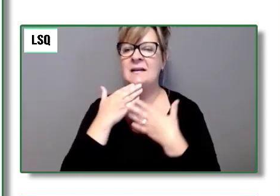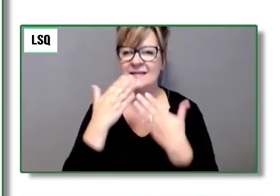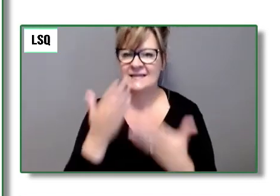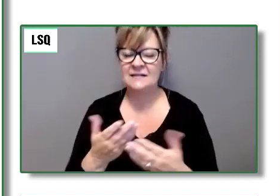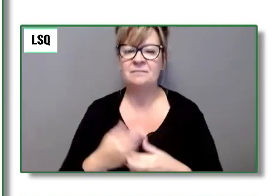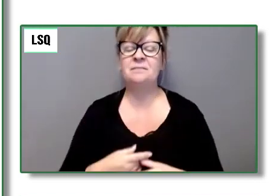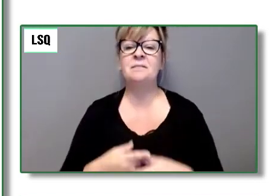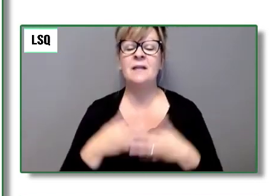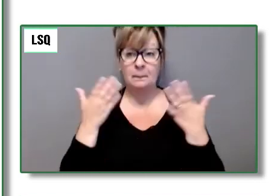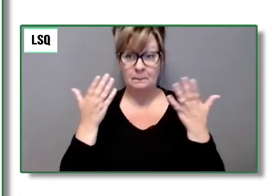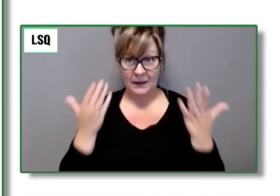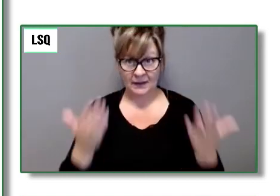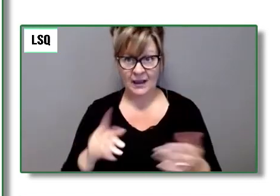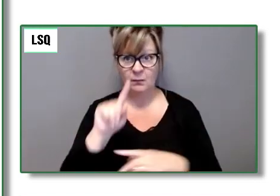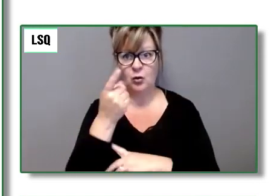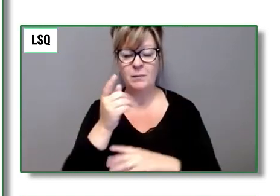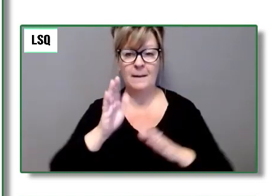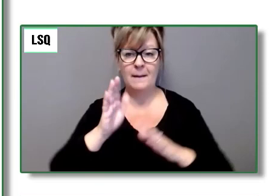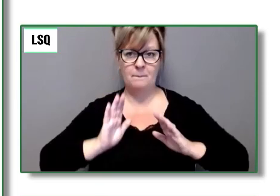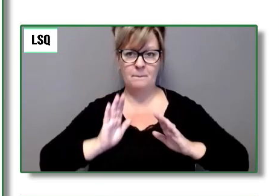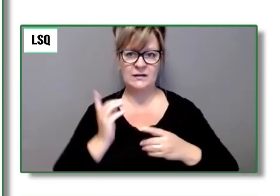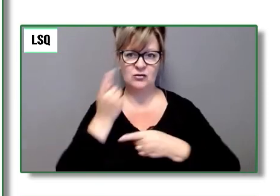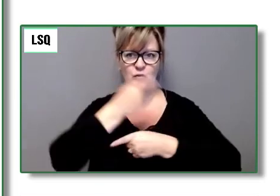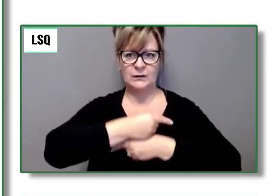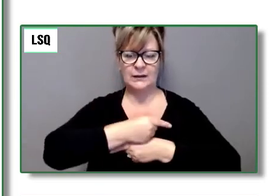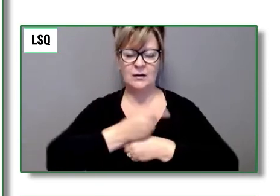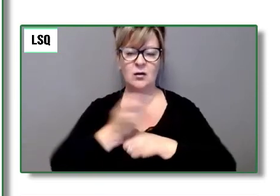vous plaît, utiliser les prochaines minutes pour faire une pause écran,